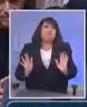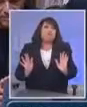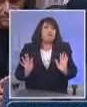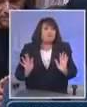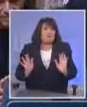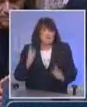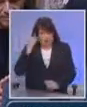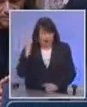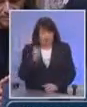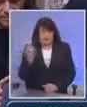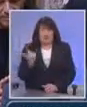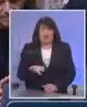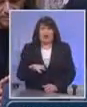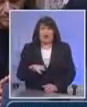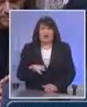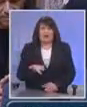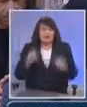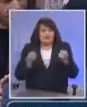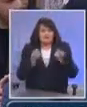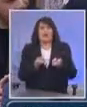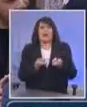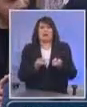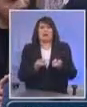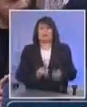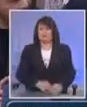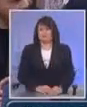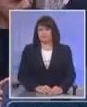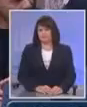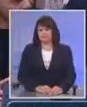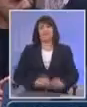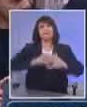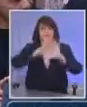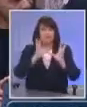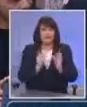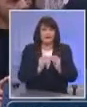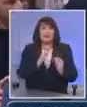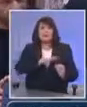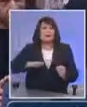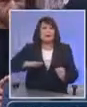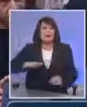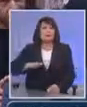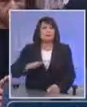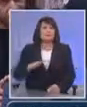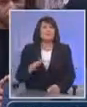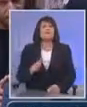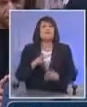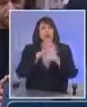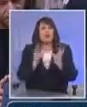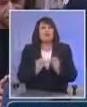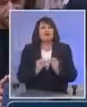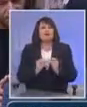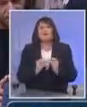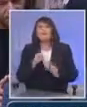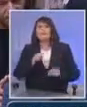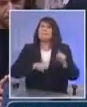άνευ λογικής αυτή η ενέργεια. Στο σύνολο τα παιδιά αυτά είναι